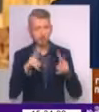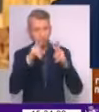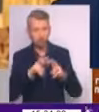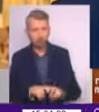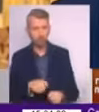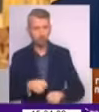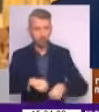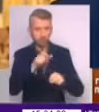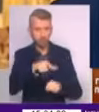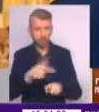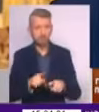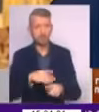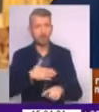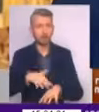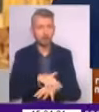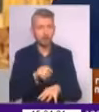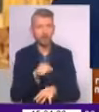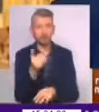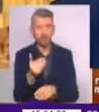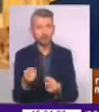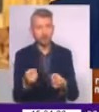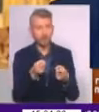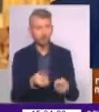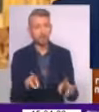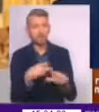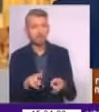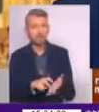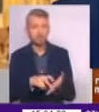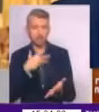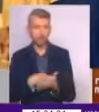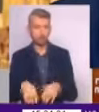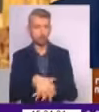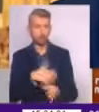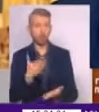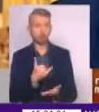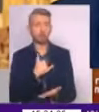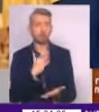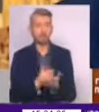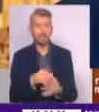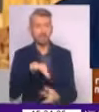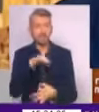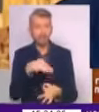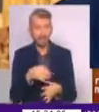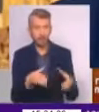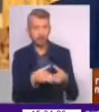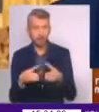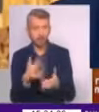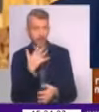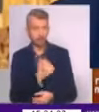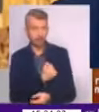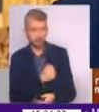людей, тому що це наш народ, він вас найняв, і не треба боятися власного народу. Якщо у нас є зайві частини Нацгвардії, будь ласка, на фронт.